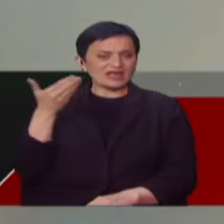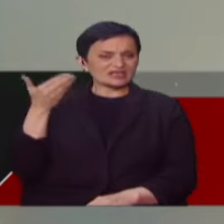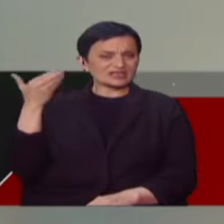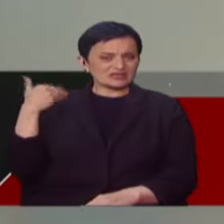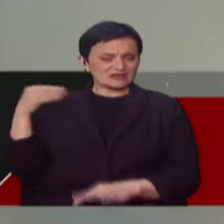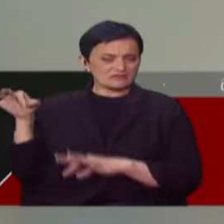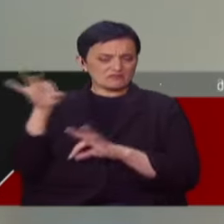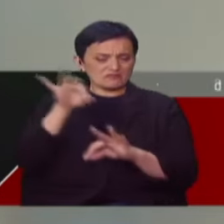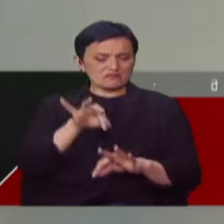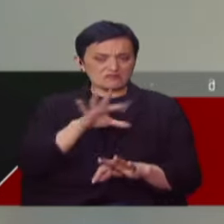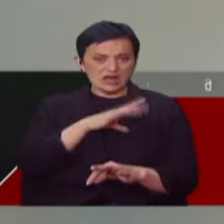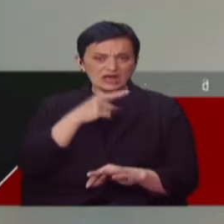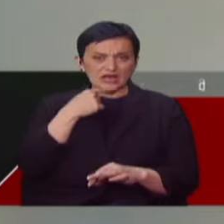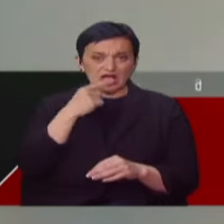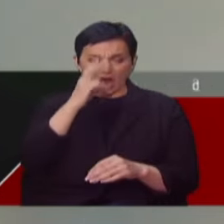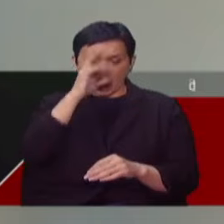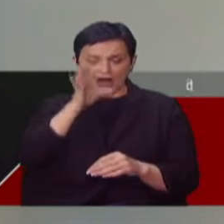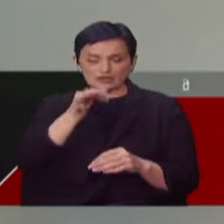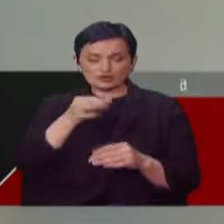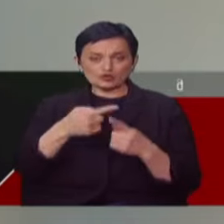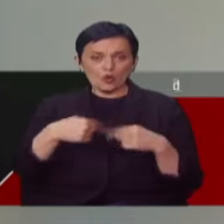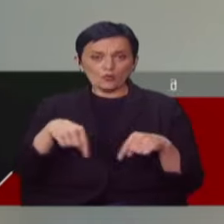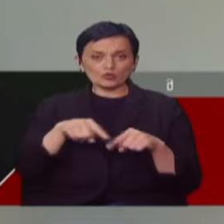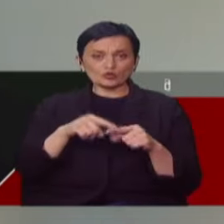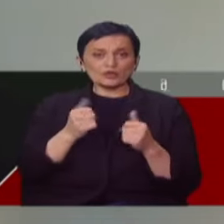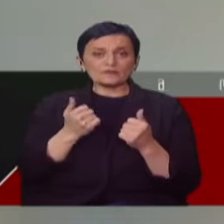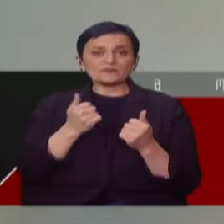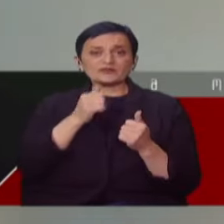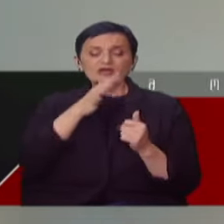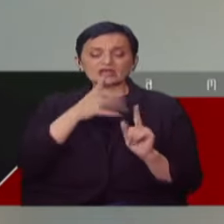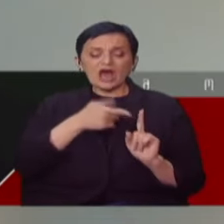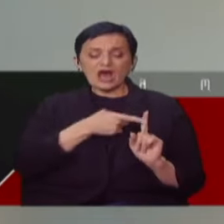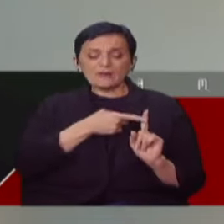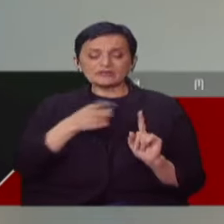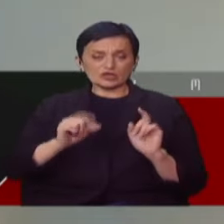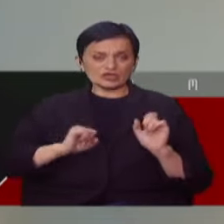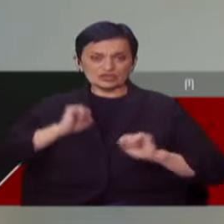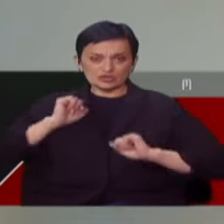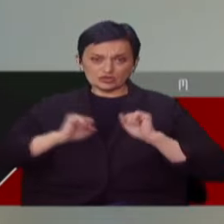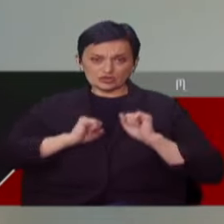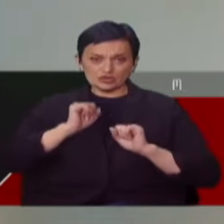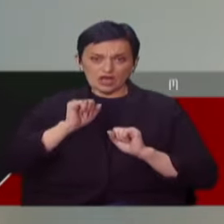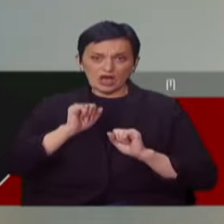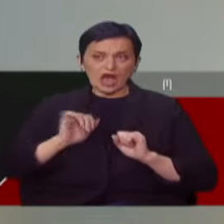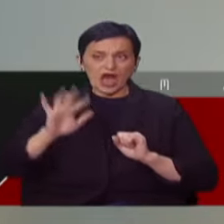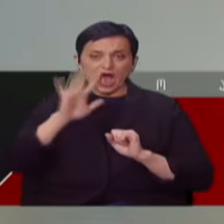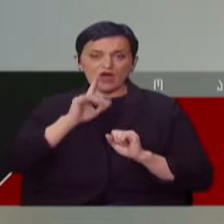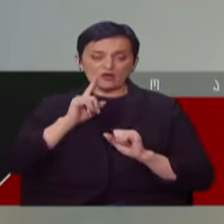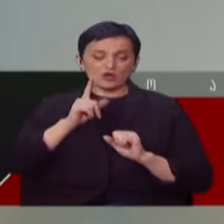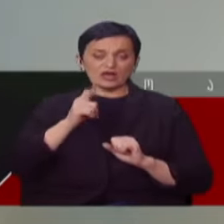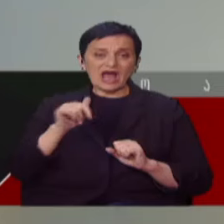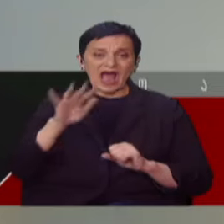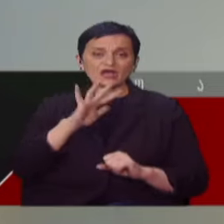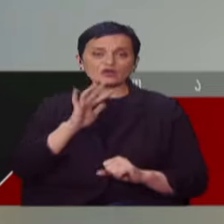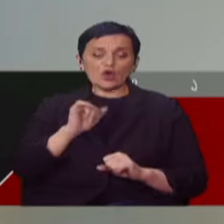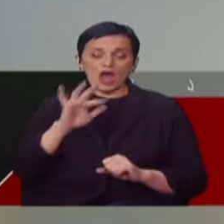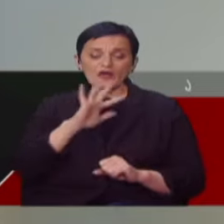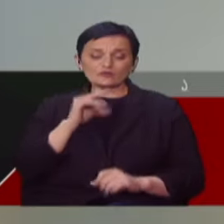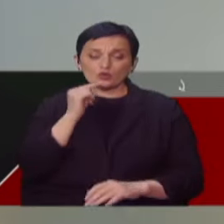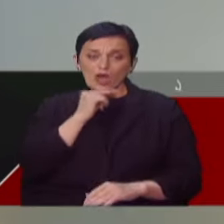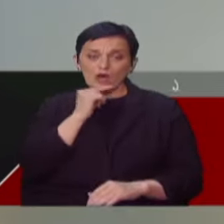როდესაც არასამთავრობო ორგანიზაცია რამოდენიმე წლის განმავლობაში ცდილობდა რომ ევროსაბჭოს გაეროს ევროპის ეკონომიკური